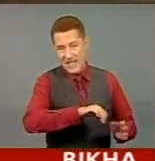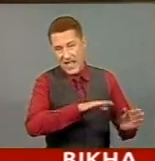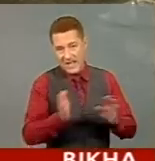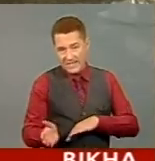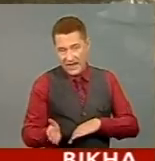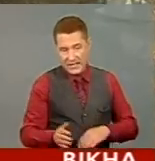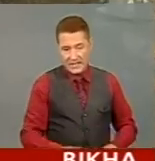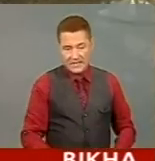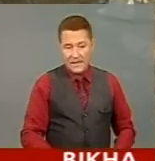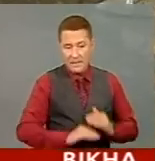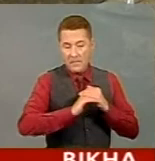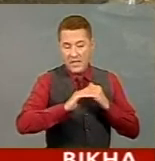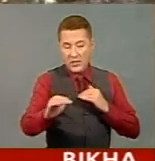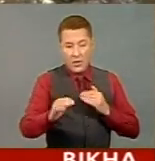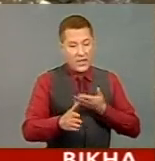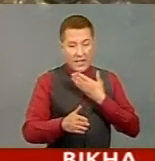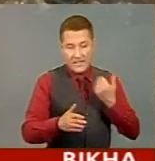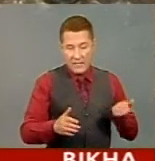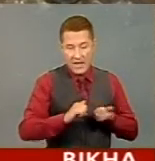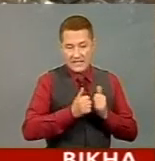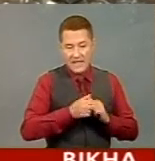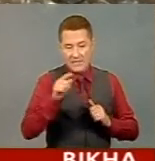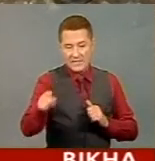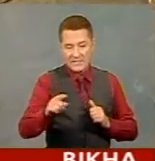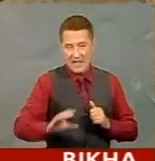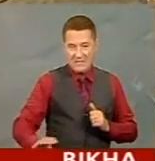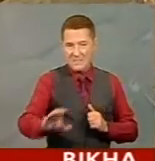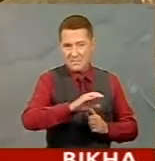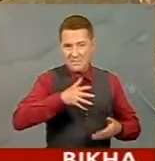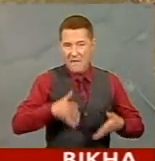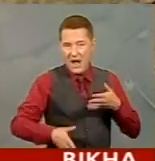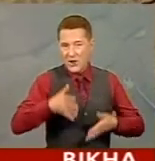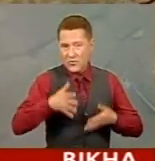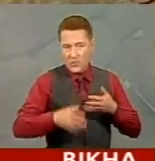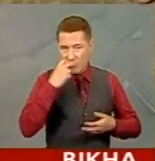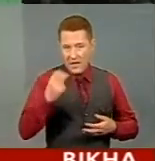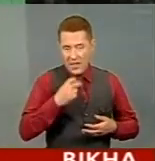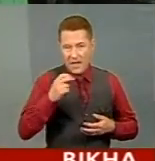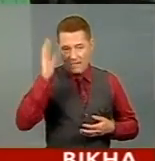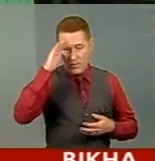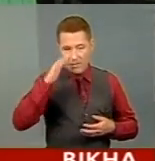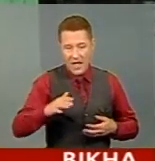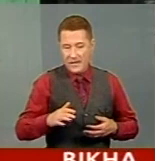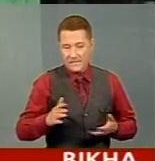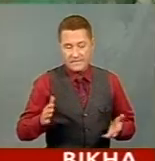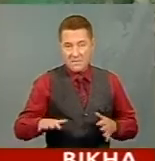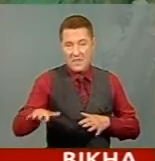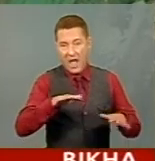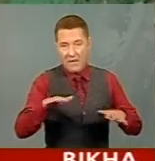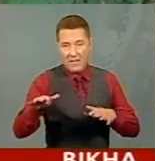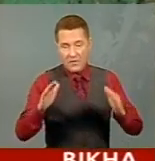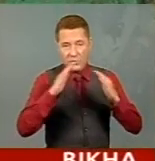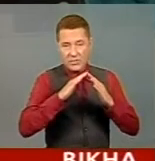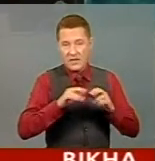была вода. Підлоги на кухні тепер нема. Замість неї великий шар багнюки. Вода у спальні навіть меблі підіймала. Вони плавали будинком,